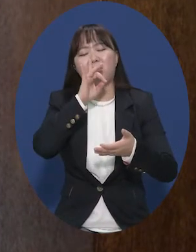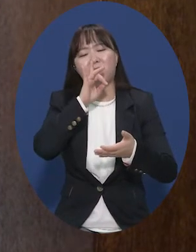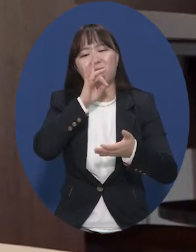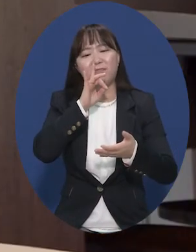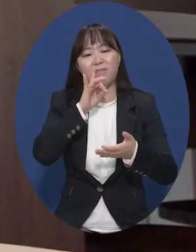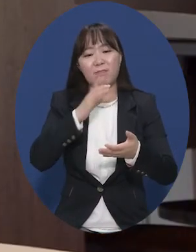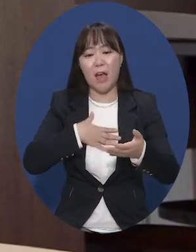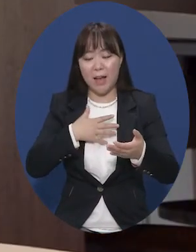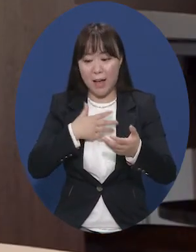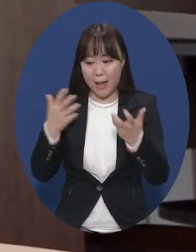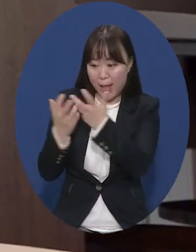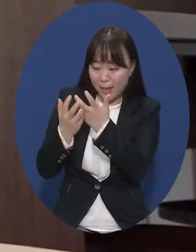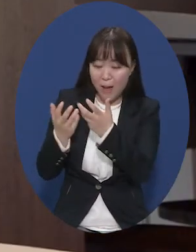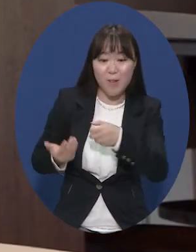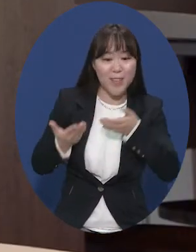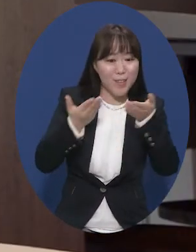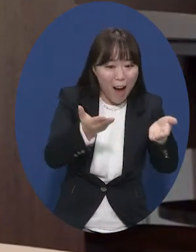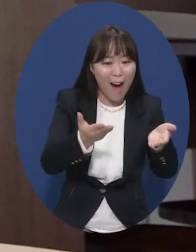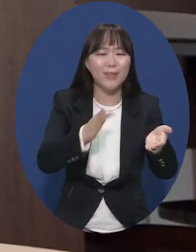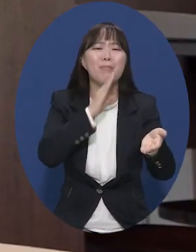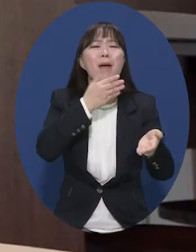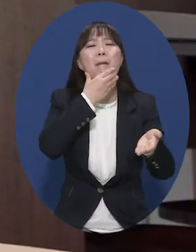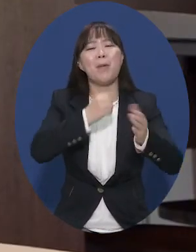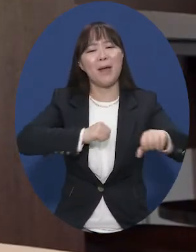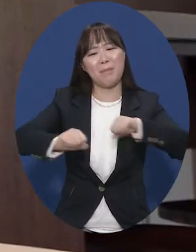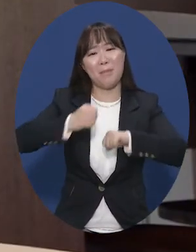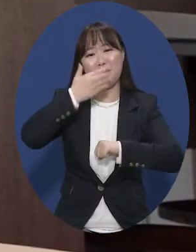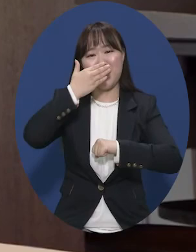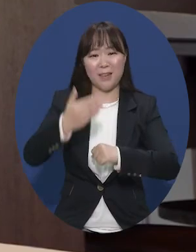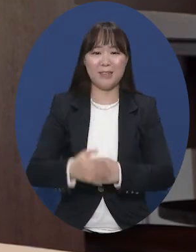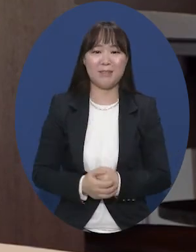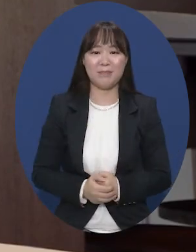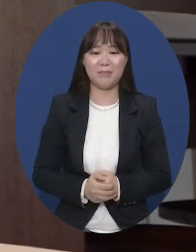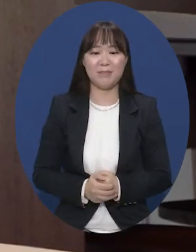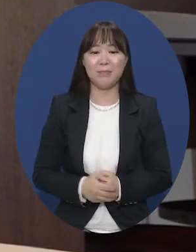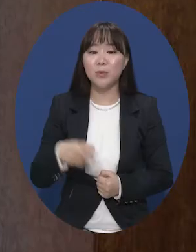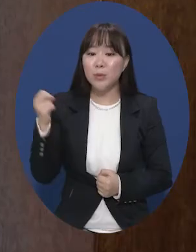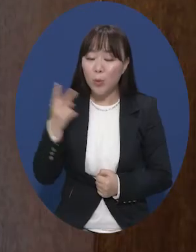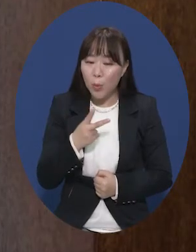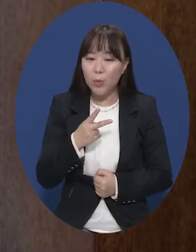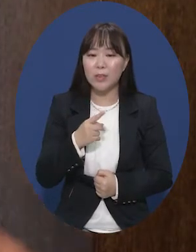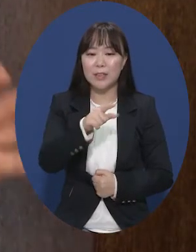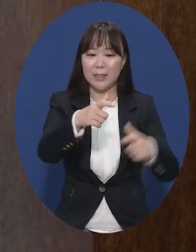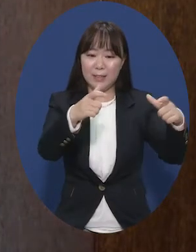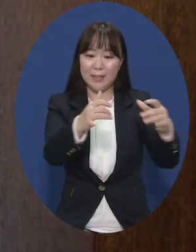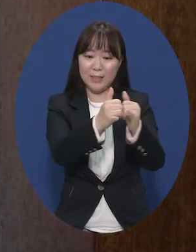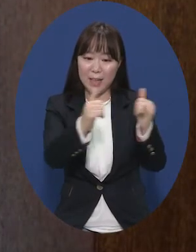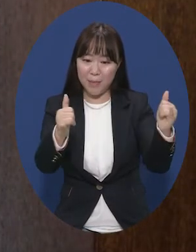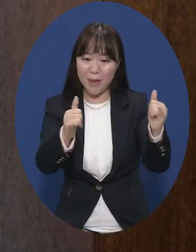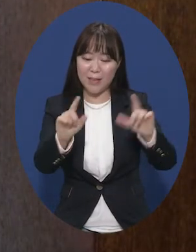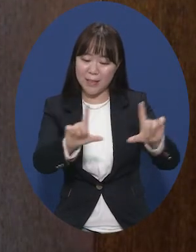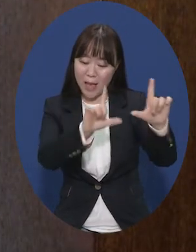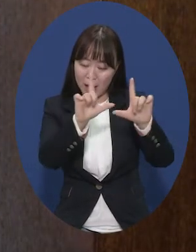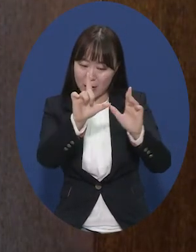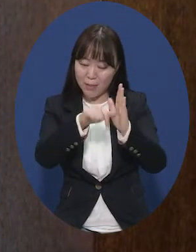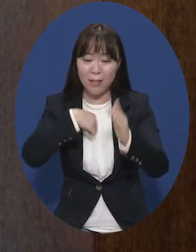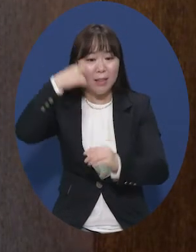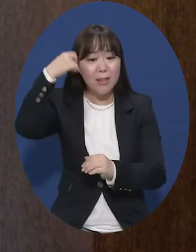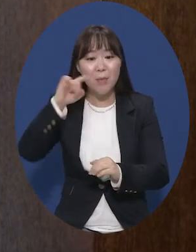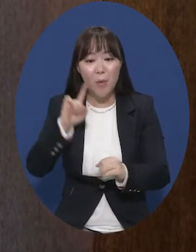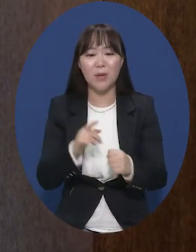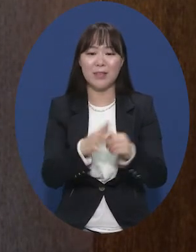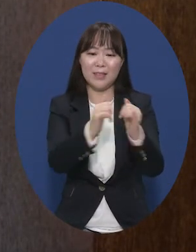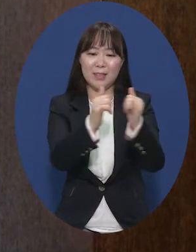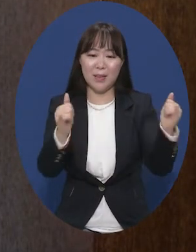슬퍼져요. 하지만 나에게 넘치는 것을 주려고 하면은 너무나 행복하게 활동할 수가 있죠. 그리고 그 지역 주민과 생활하면서 느낀